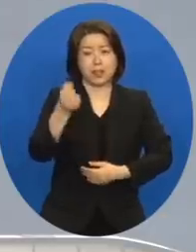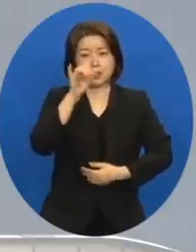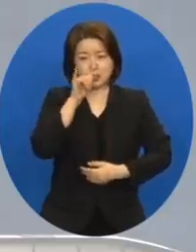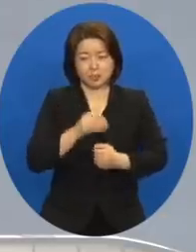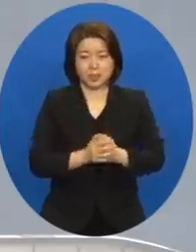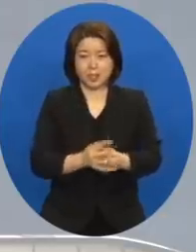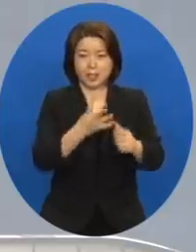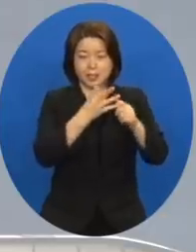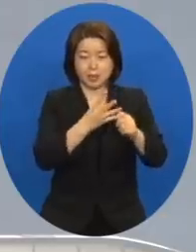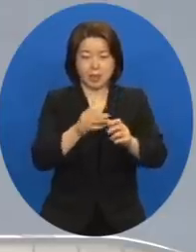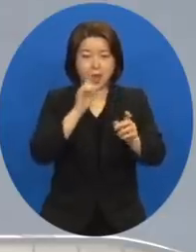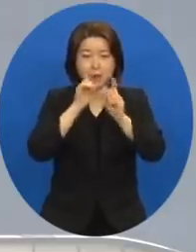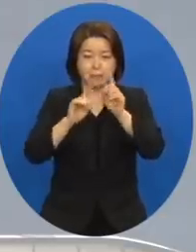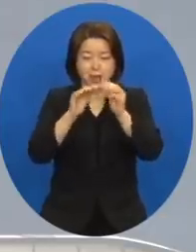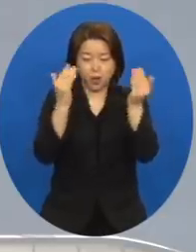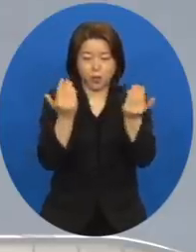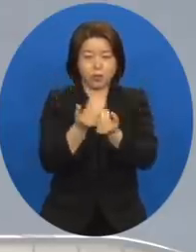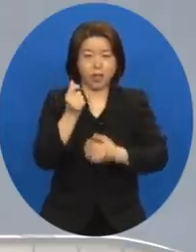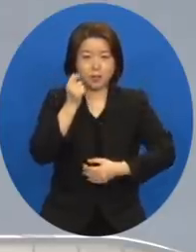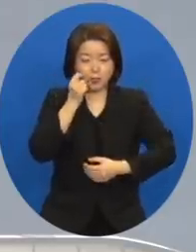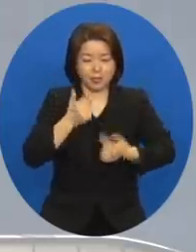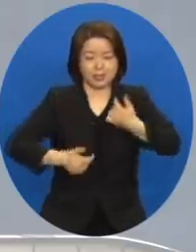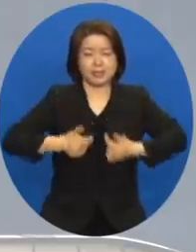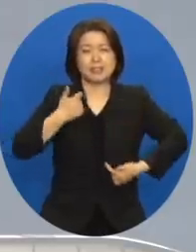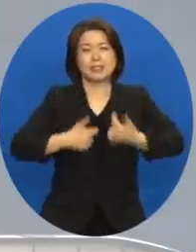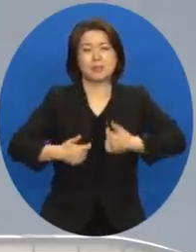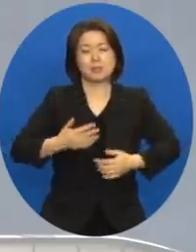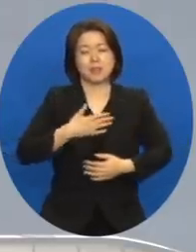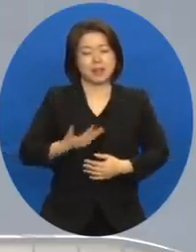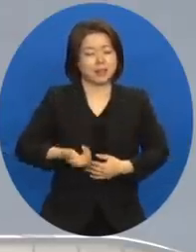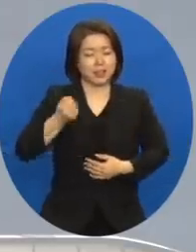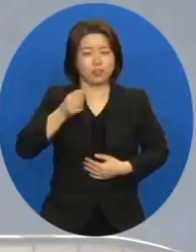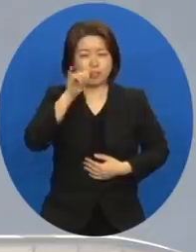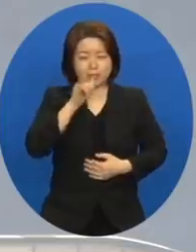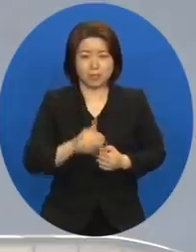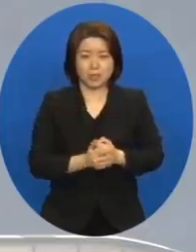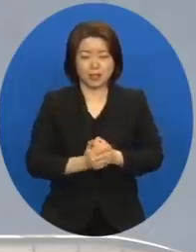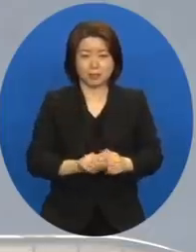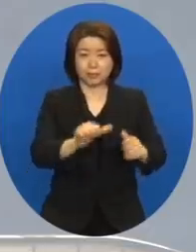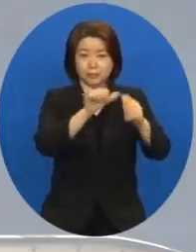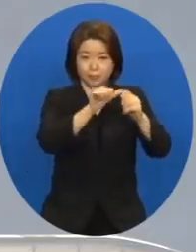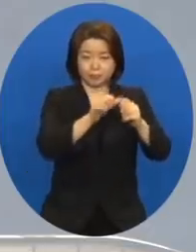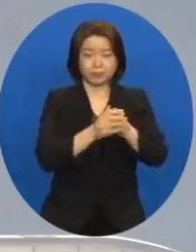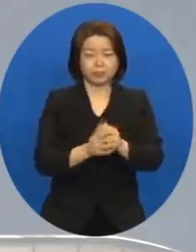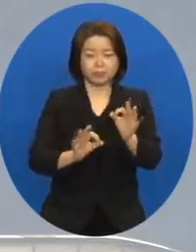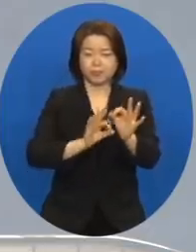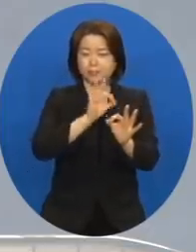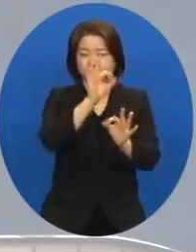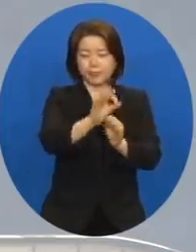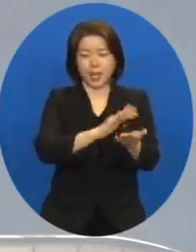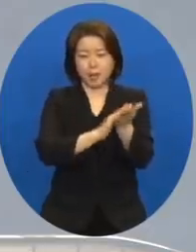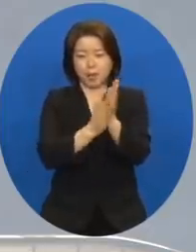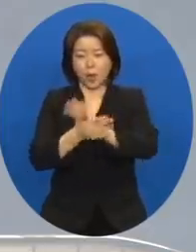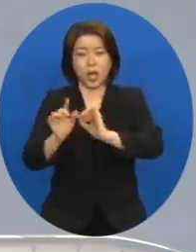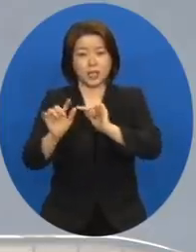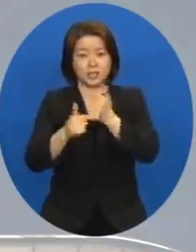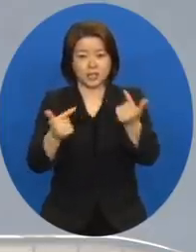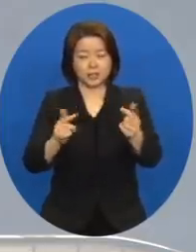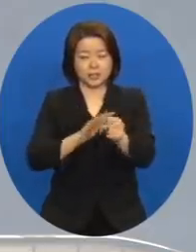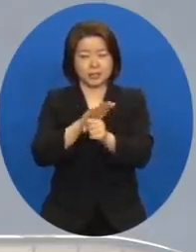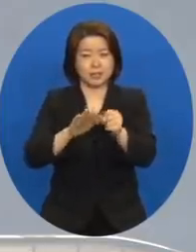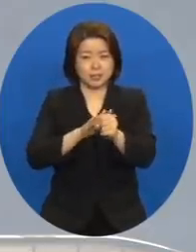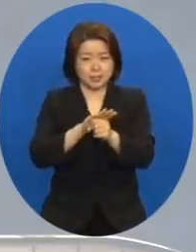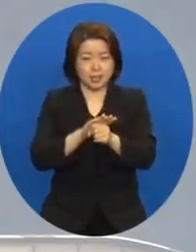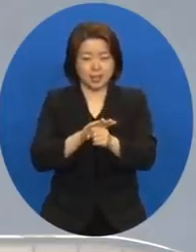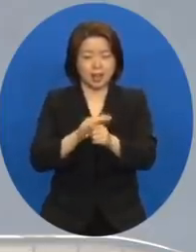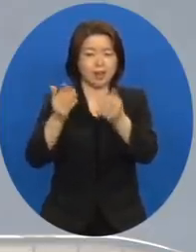네번째 말로 다할 수 없는 기쁨이 있습니다 다섯번째 영원히 변하지 않는 사랑을